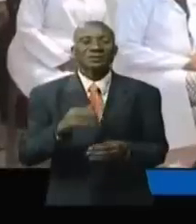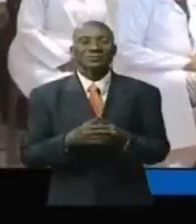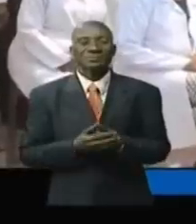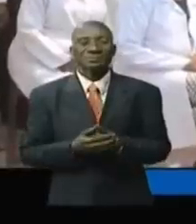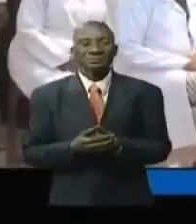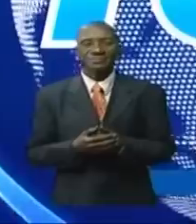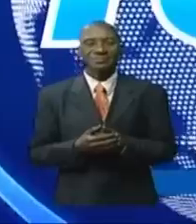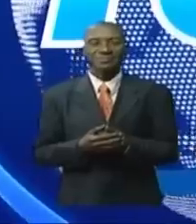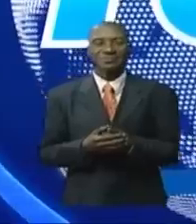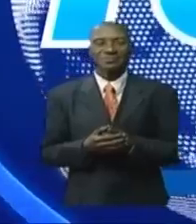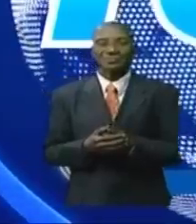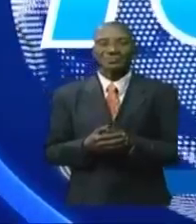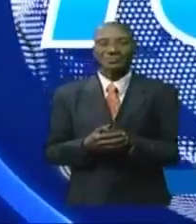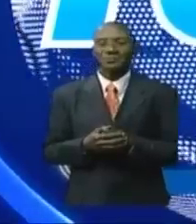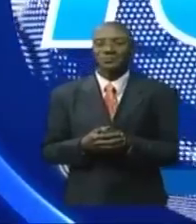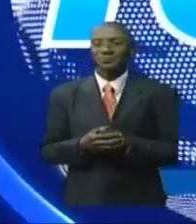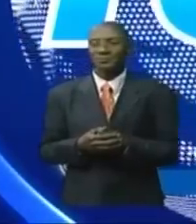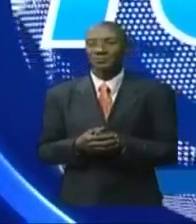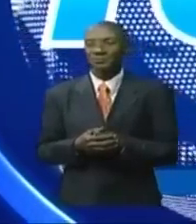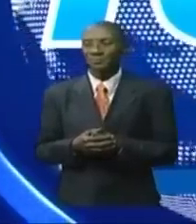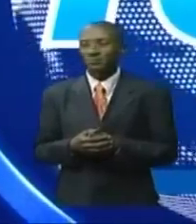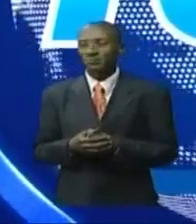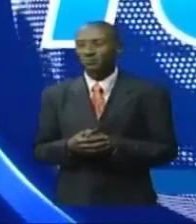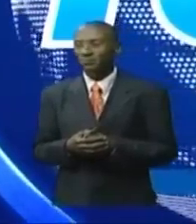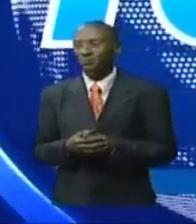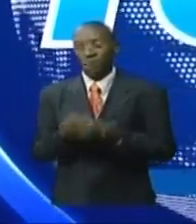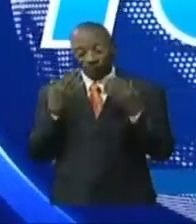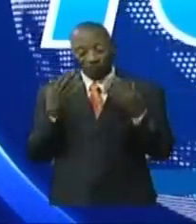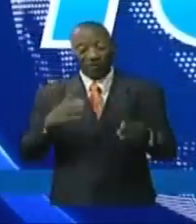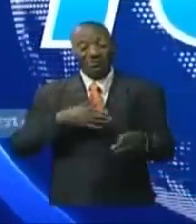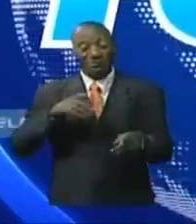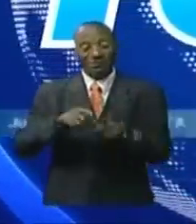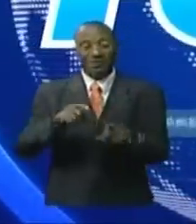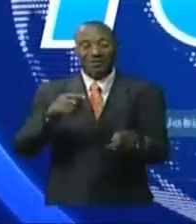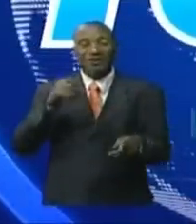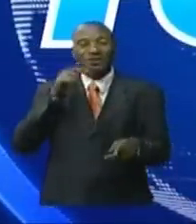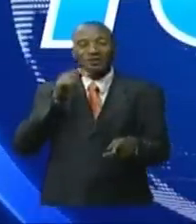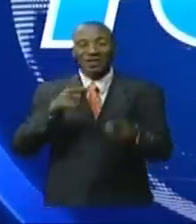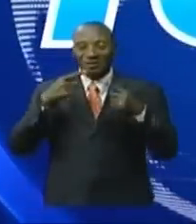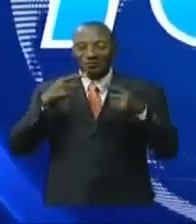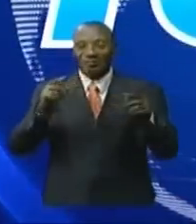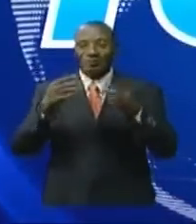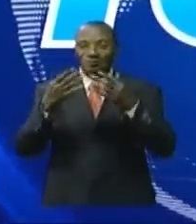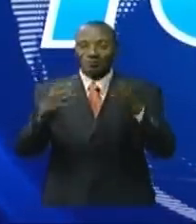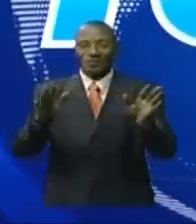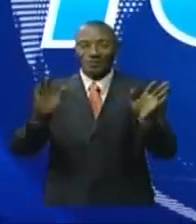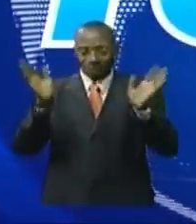Ça va ? Fin de ce journal. Merci de nous avoir suivis sur la chaîne nationale.